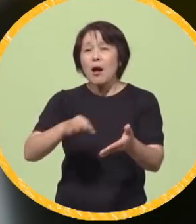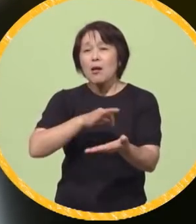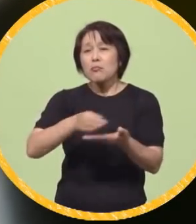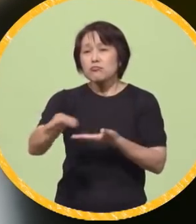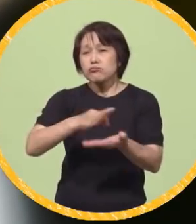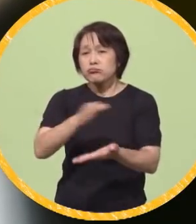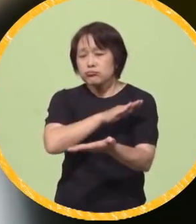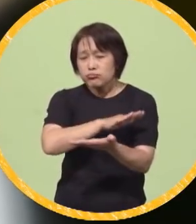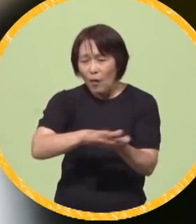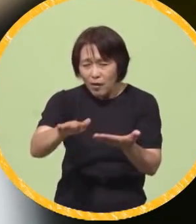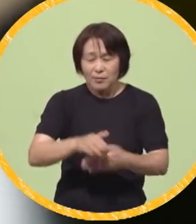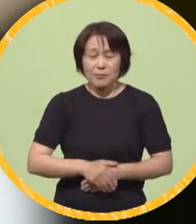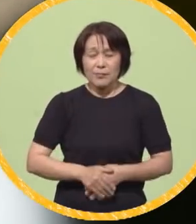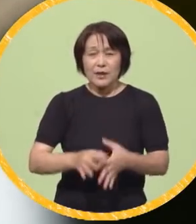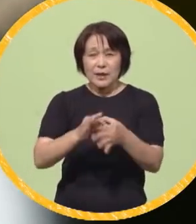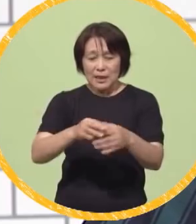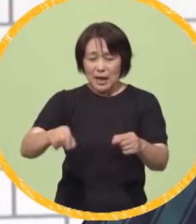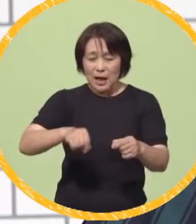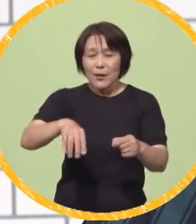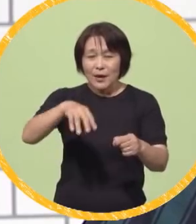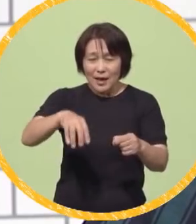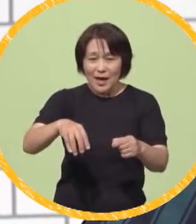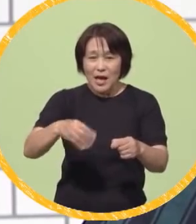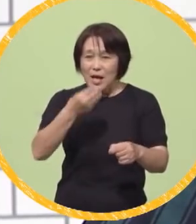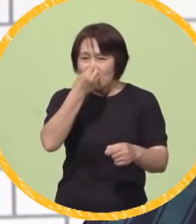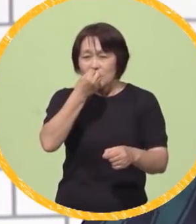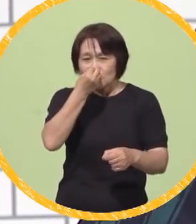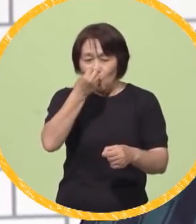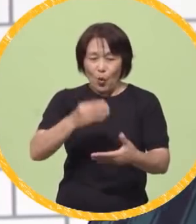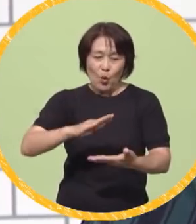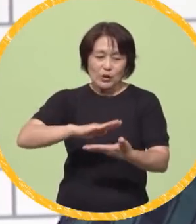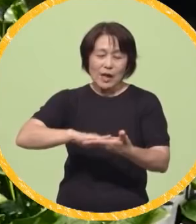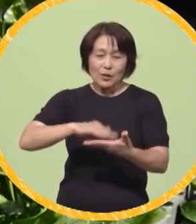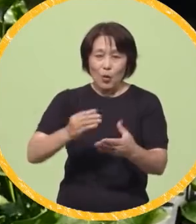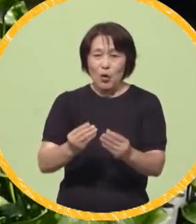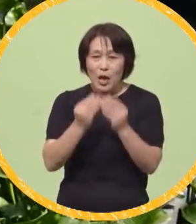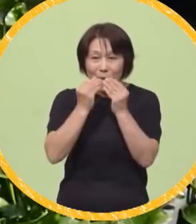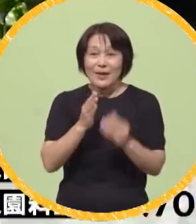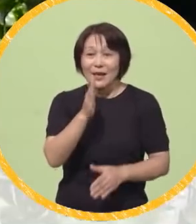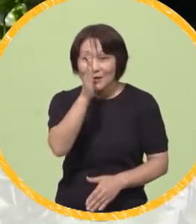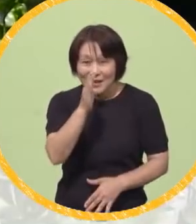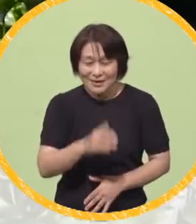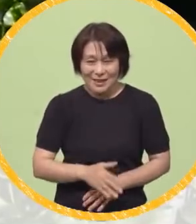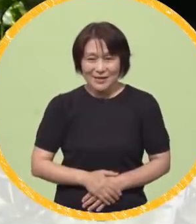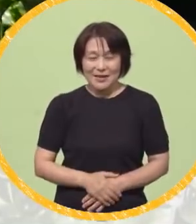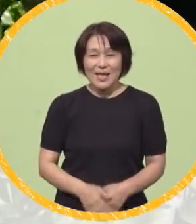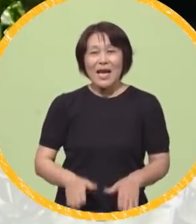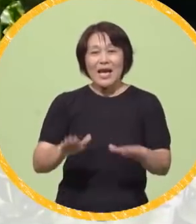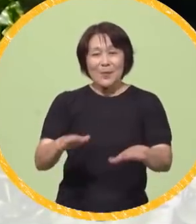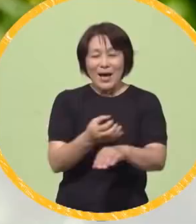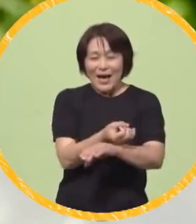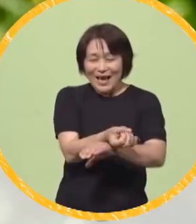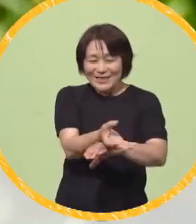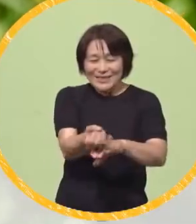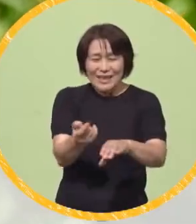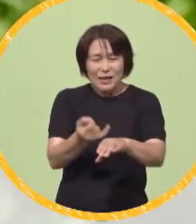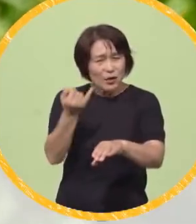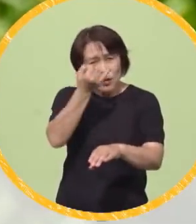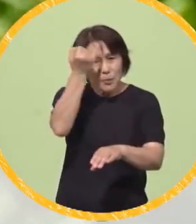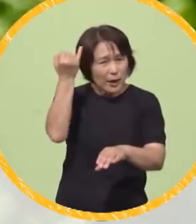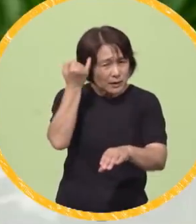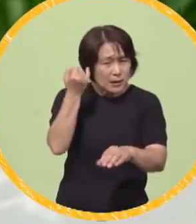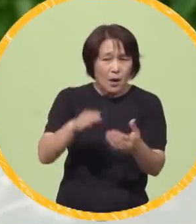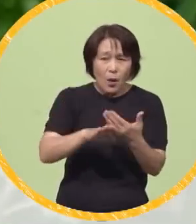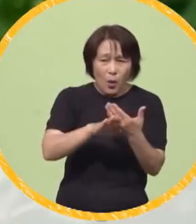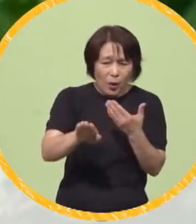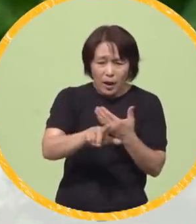で、あのカフェでぜひいちごサンド食べていただきたいなと思います。 ですね、ですね、 うん、今の時期ね、アジサイっていうイメージがあるけど、うん、いろんなお